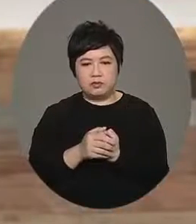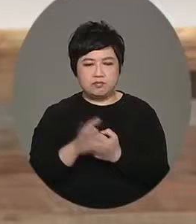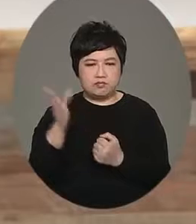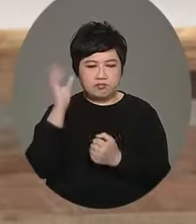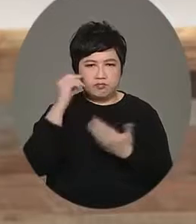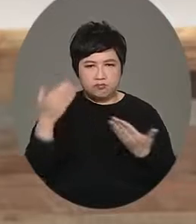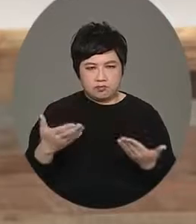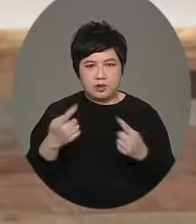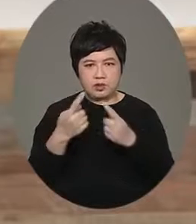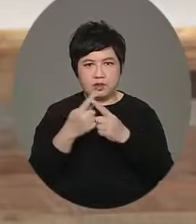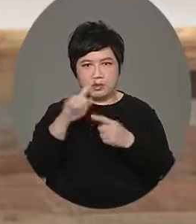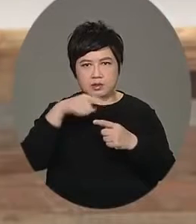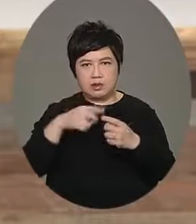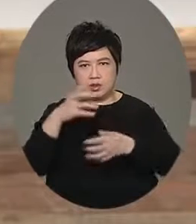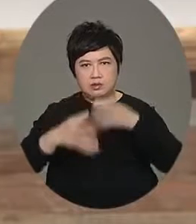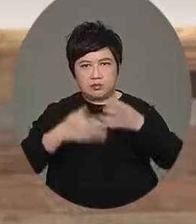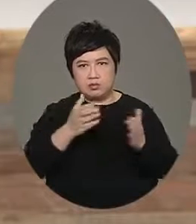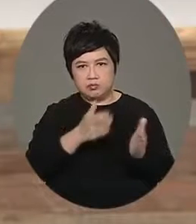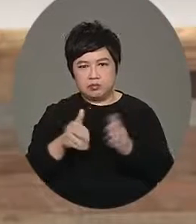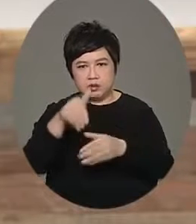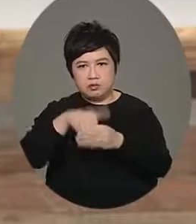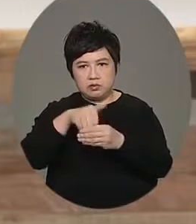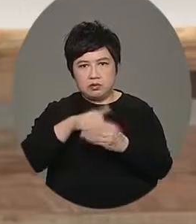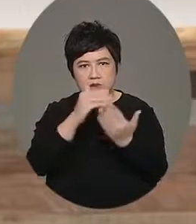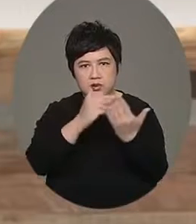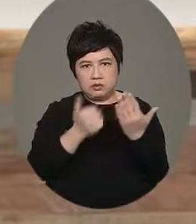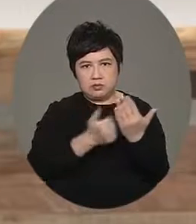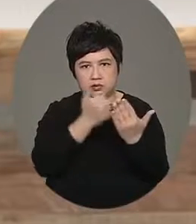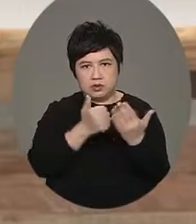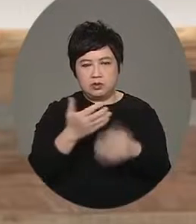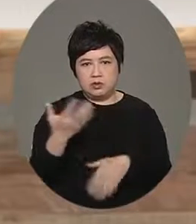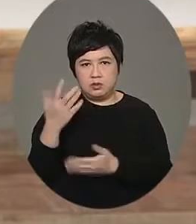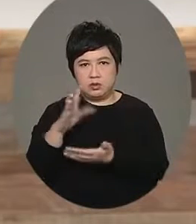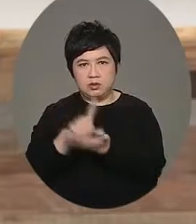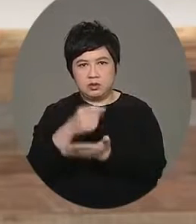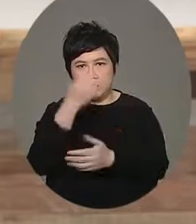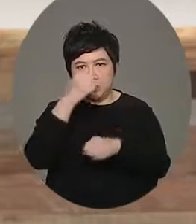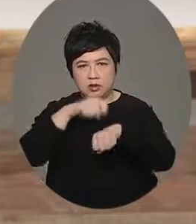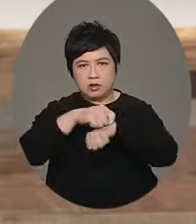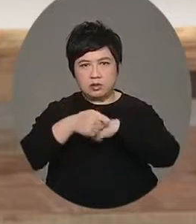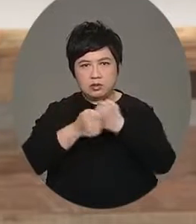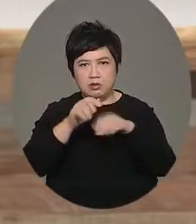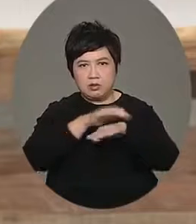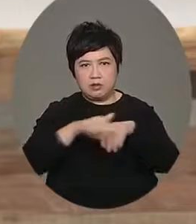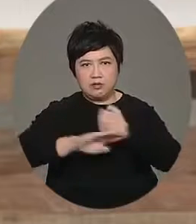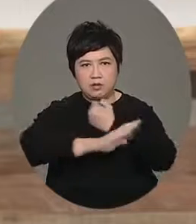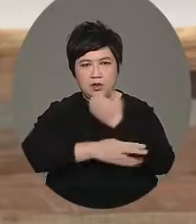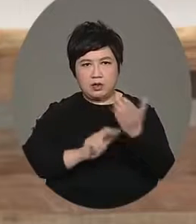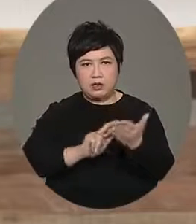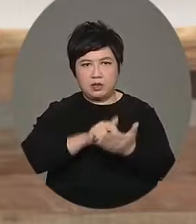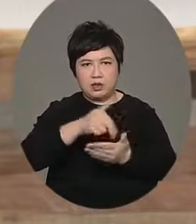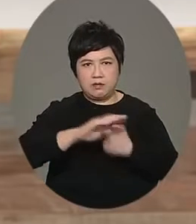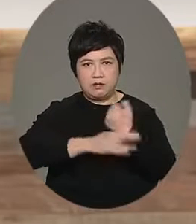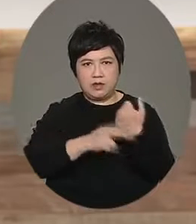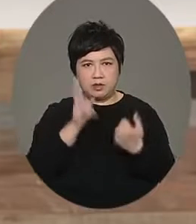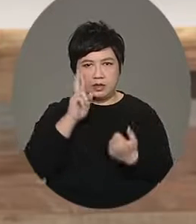消息指，今次人大会议处理完善选举制度的方式和去年就港区国安法立法的做法类似，即